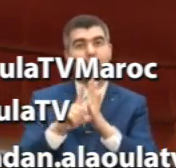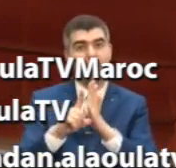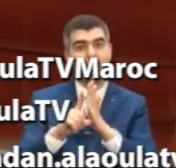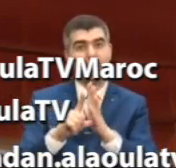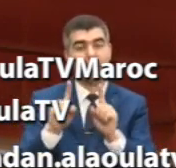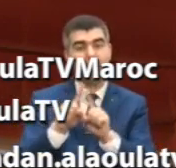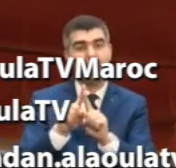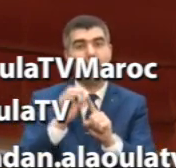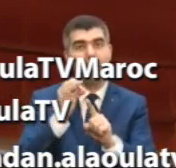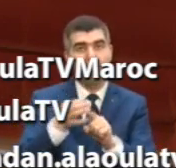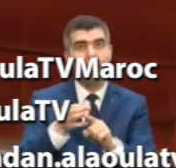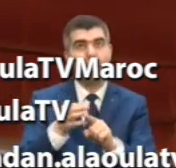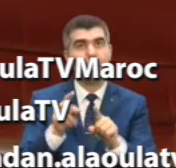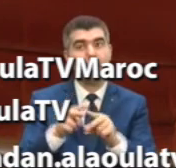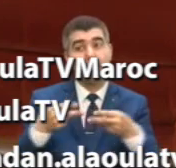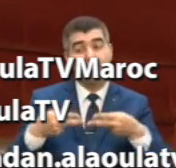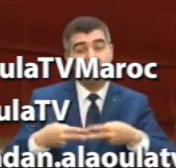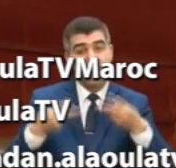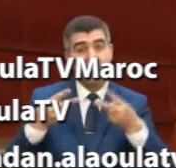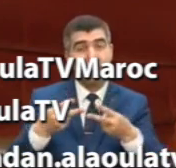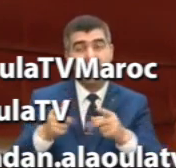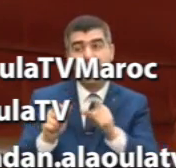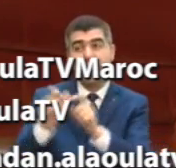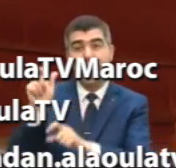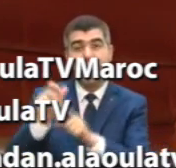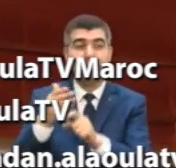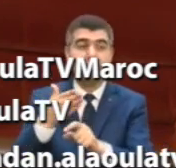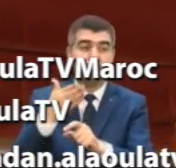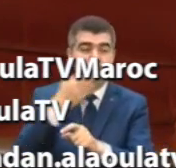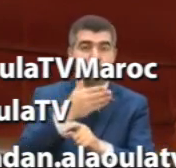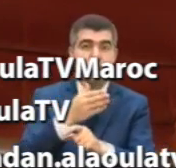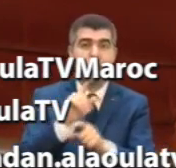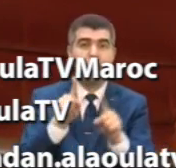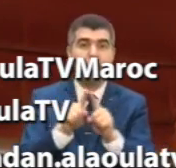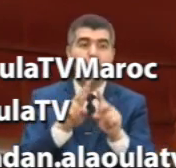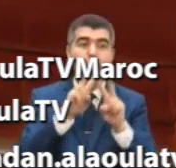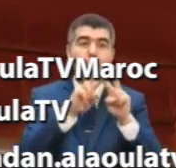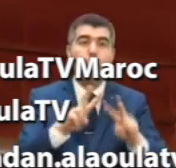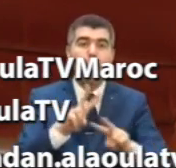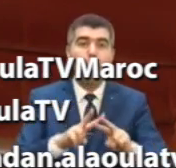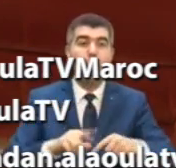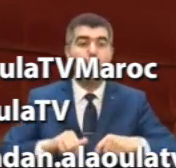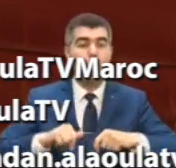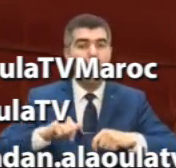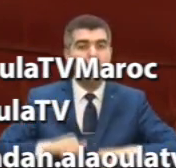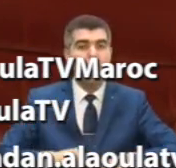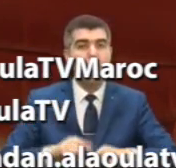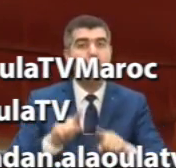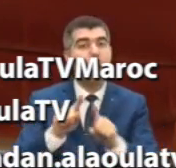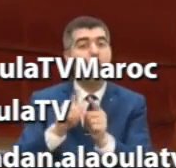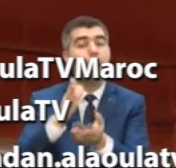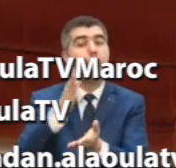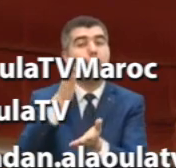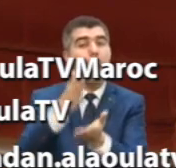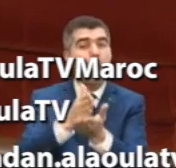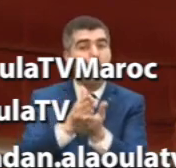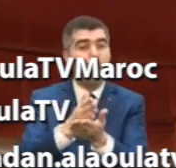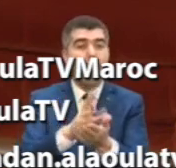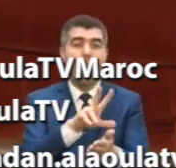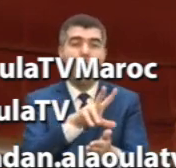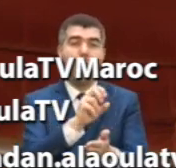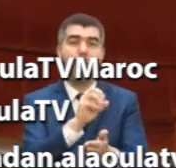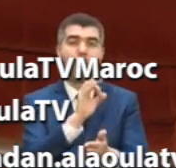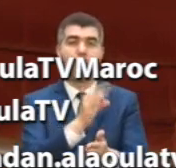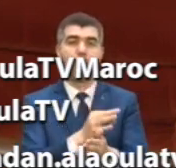على المعلومة كيعطي للمواطن حق الولوج للمعلومة التي هي في حوزة الإدارة ويعمق قيم الشفافية